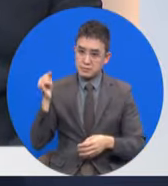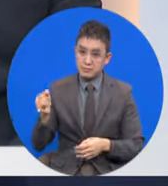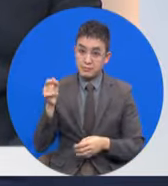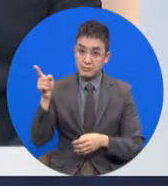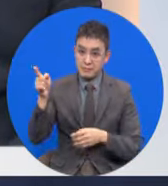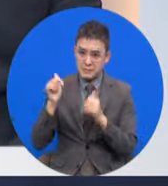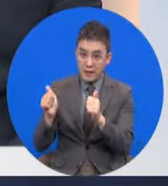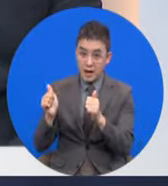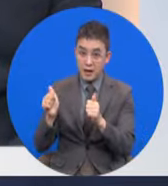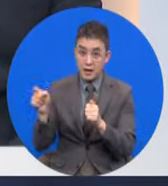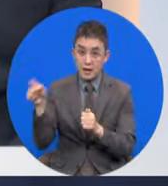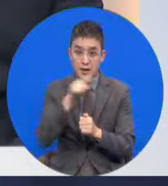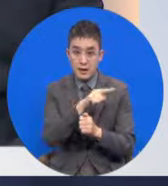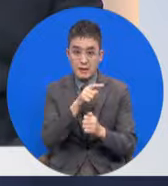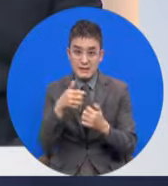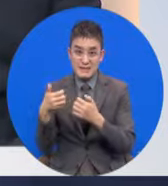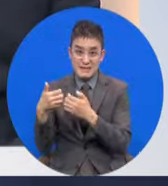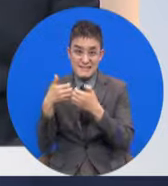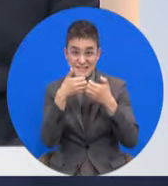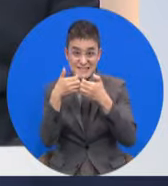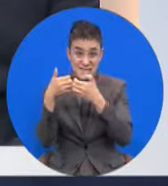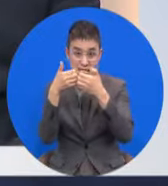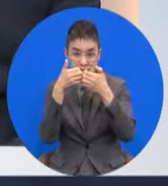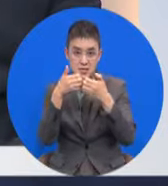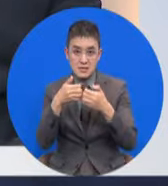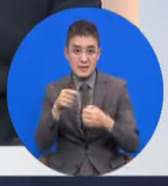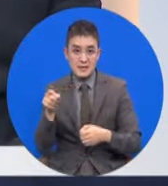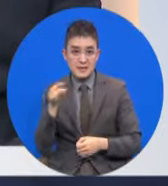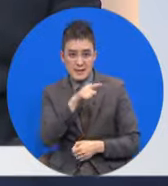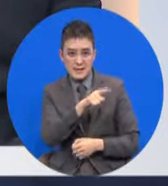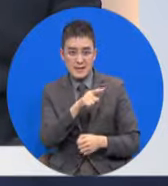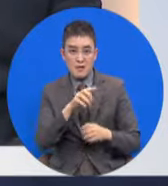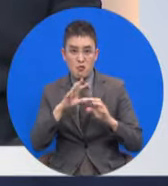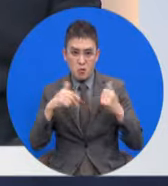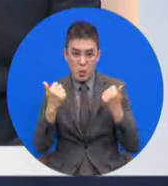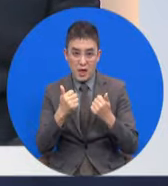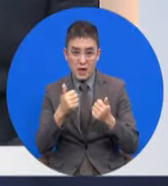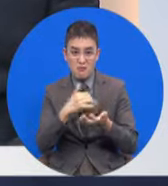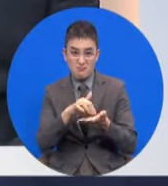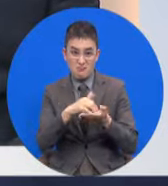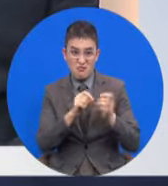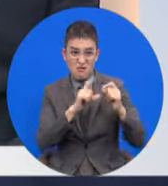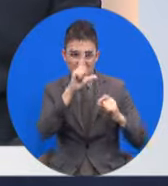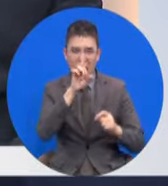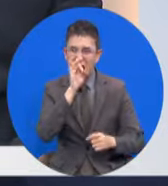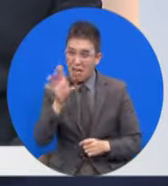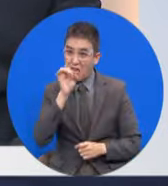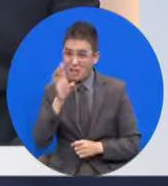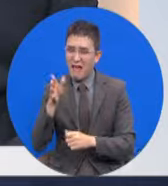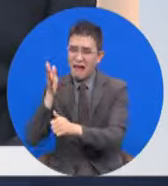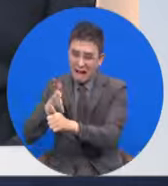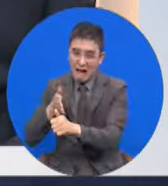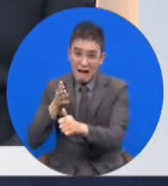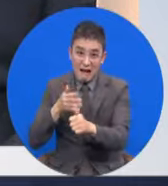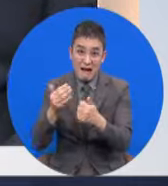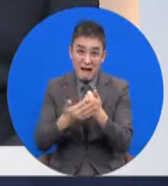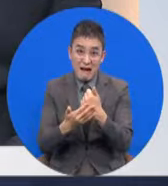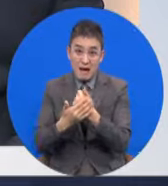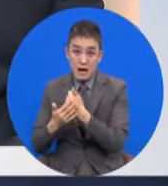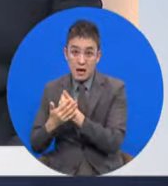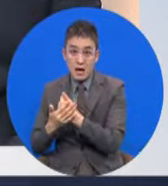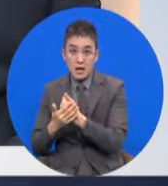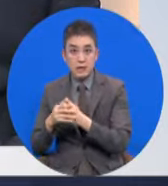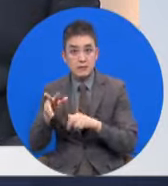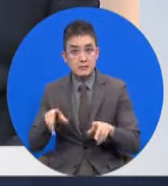그 야당에게 국회 권한을 맡겨서는 안 된다는 여론까지 전혀 가지는 않고 있었다. 지금 그 판세가